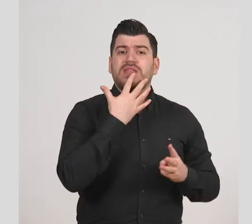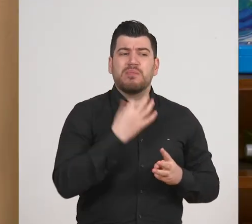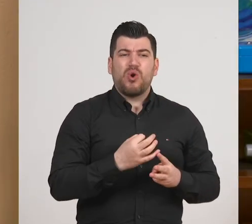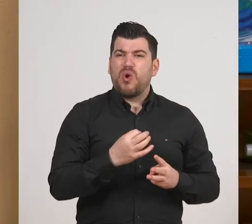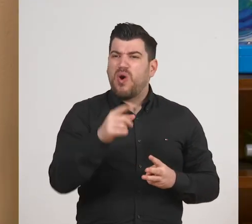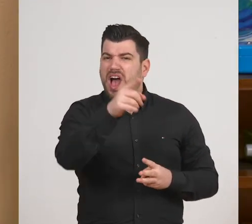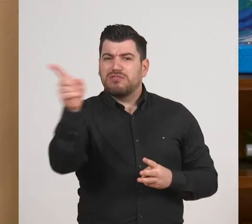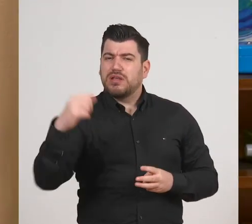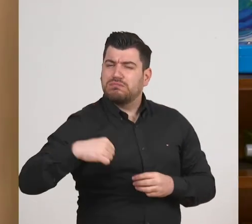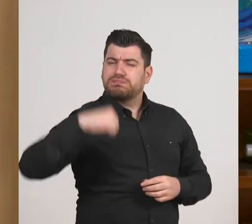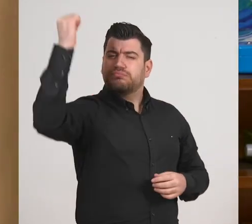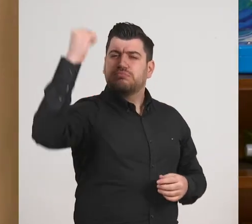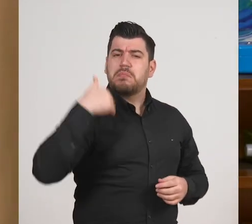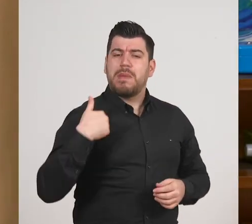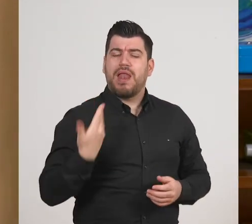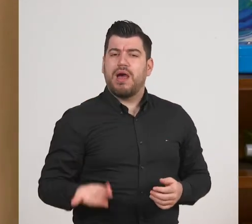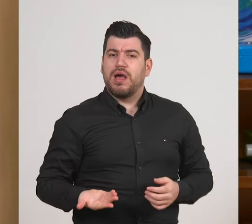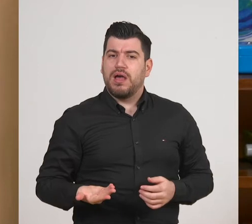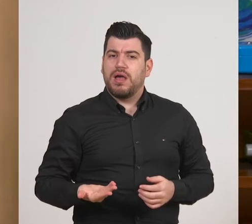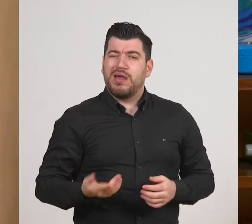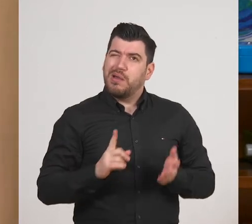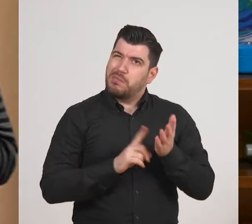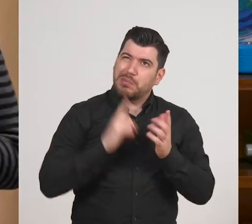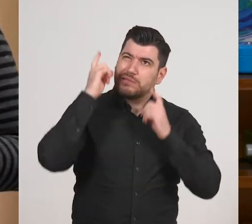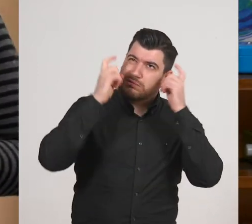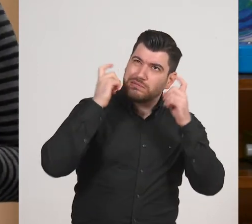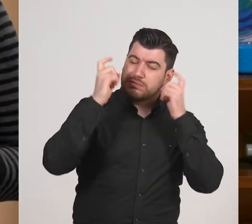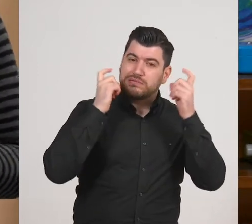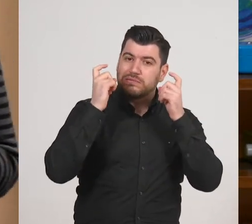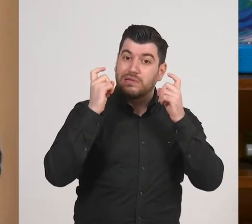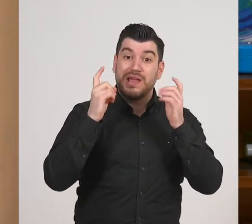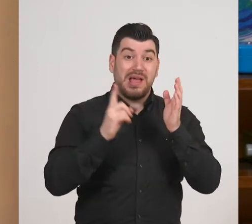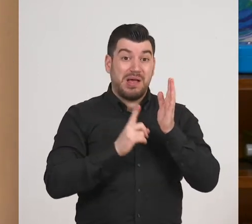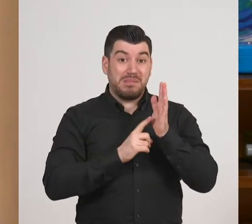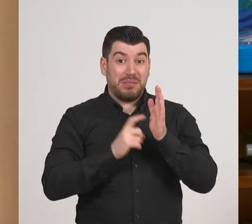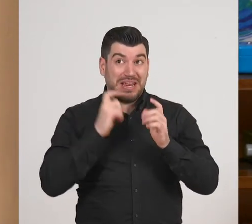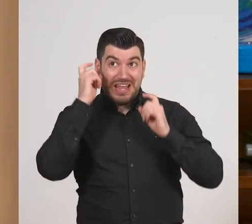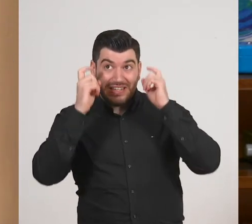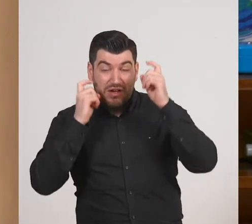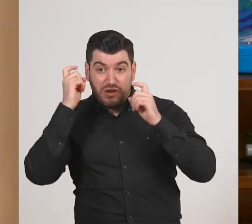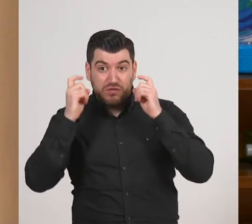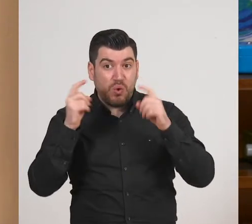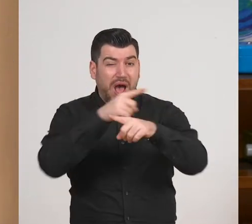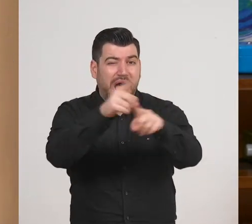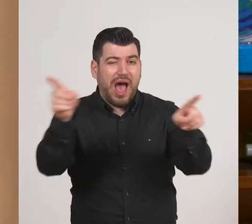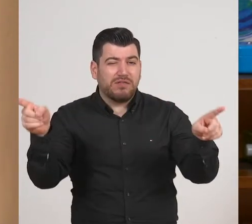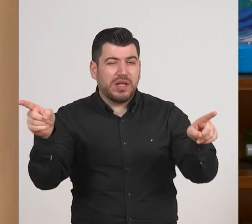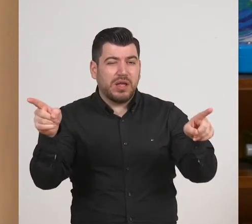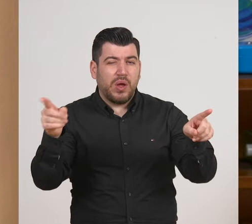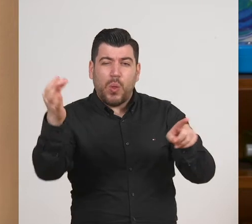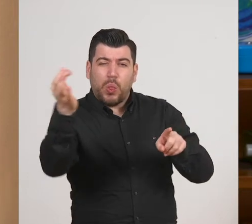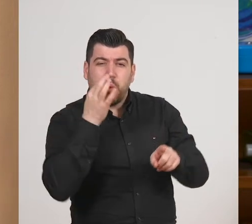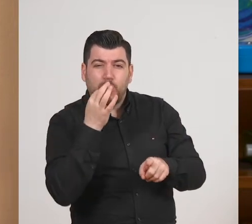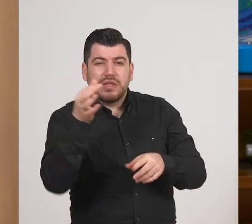μπορούσε να διαφωνήσει μαζί σου. Δηλαδή, θα πρέπει να βάλετε και στο μυαλό σας τι θα μπορούσε να πει ο